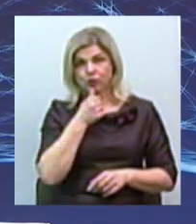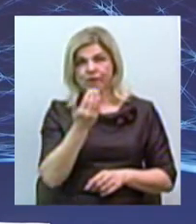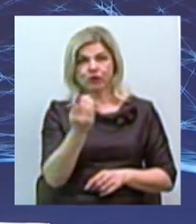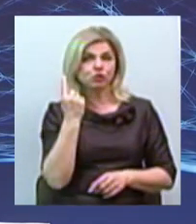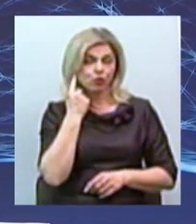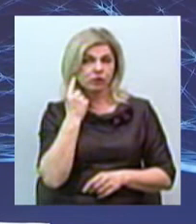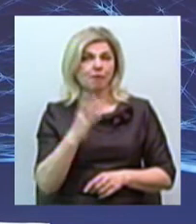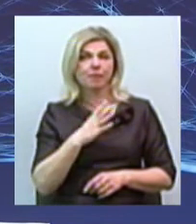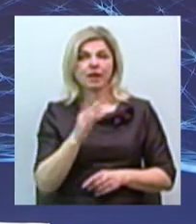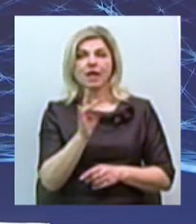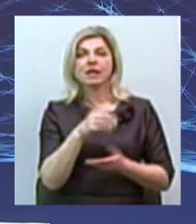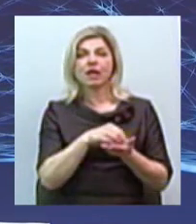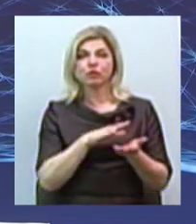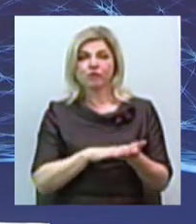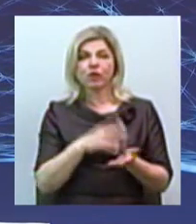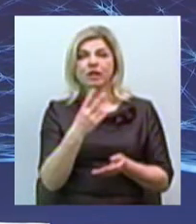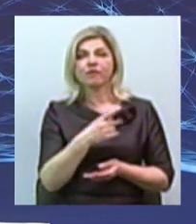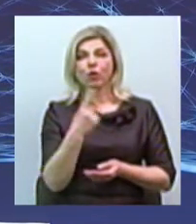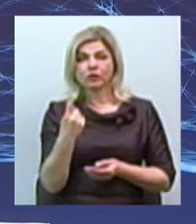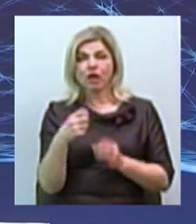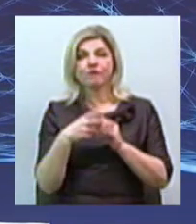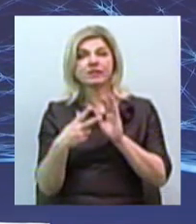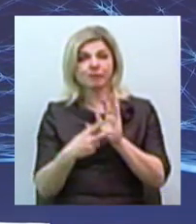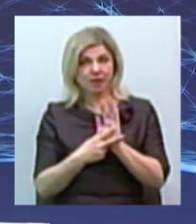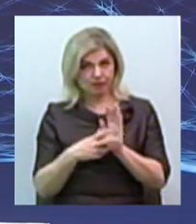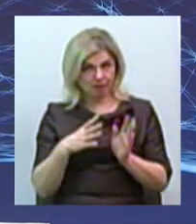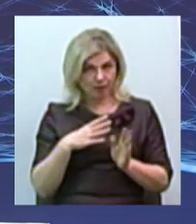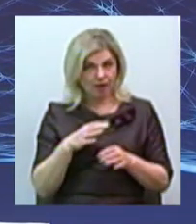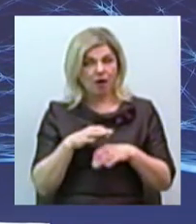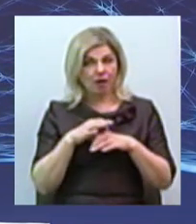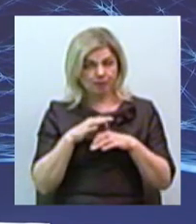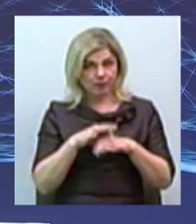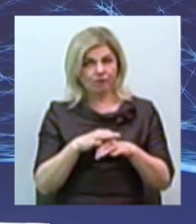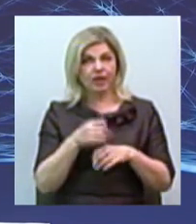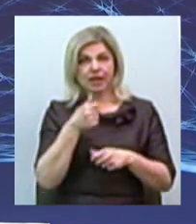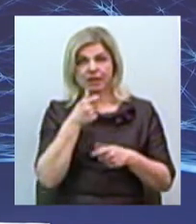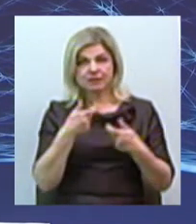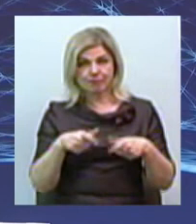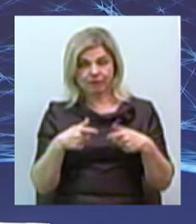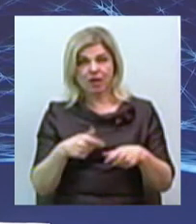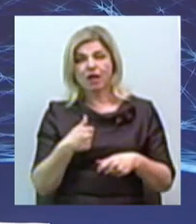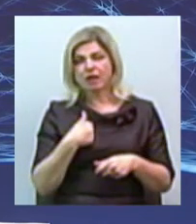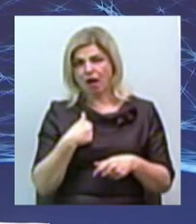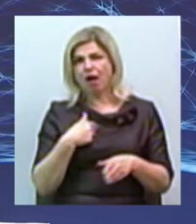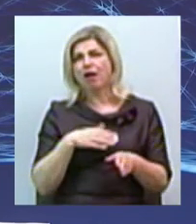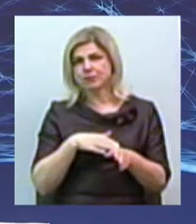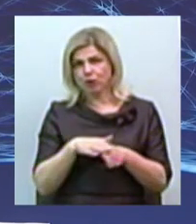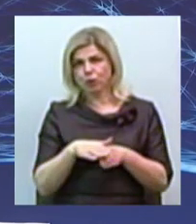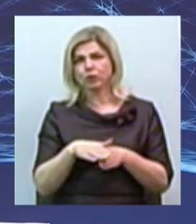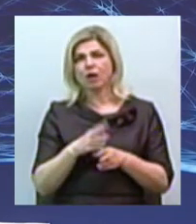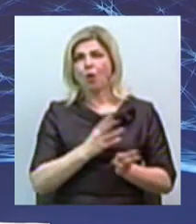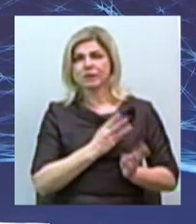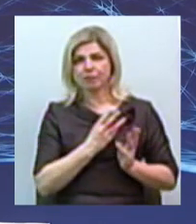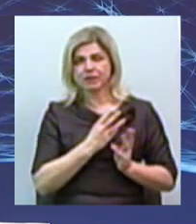було зареєстрованих 21, 18 успішно пройшло. Я, наприклад, абсолютно оптимістично прогнозую, що